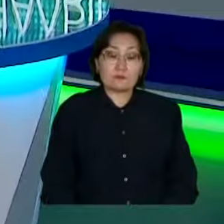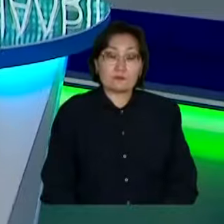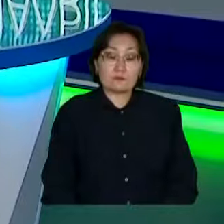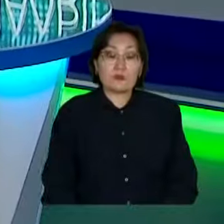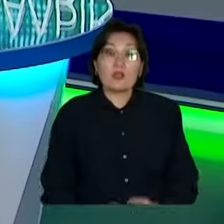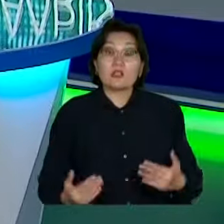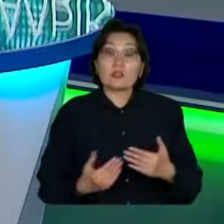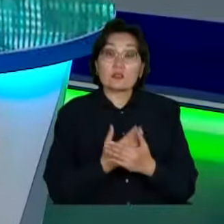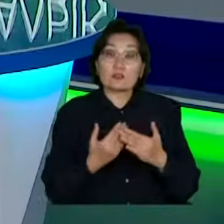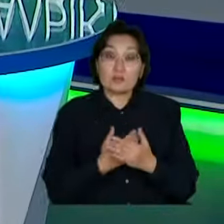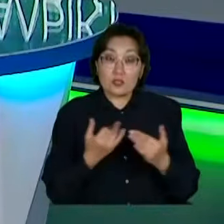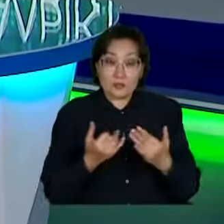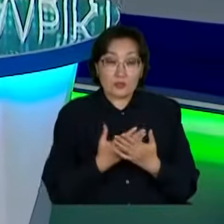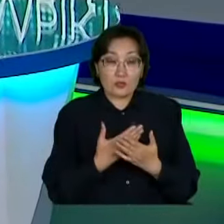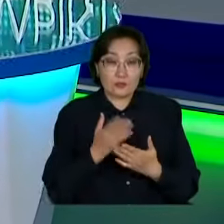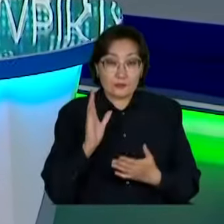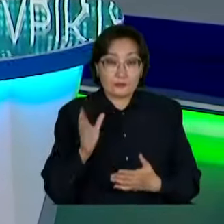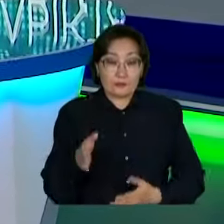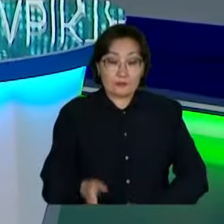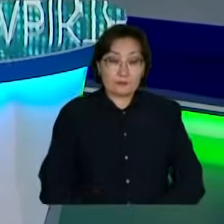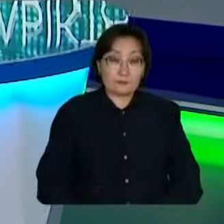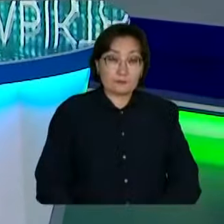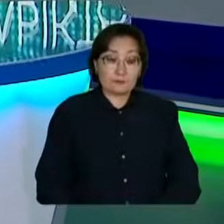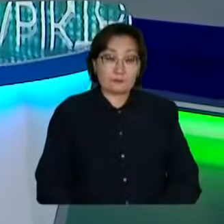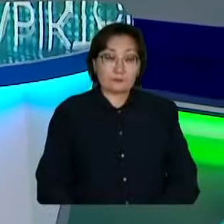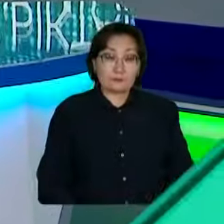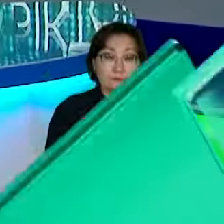Құрметті көрермен, жаңалықтардың екінші жартысынан көретіндеріңіз.